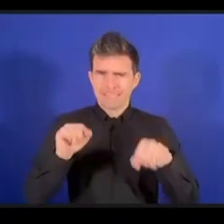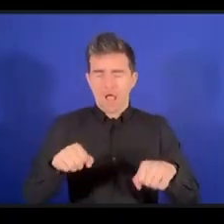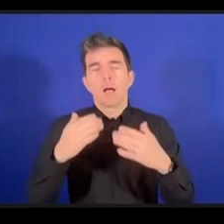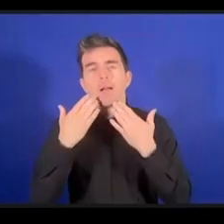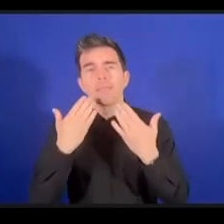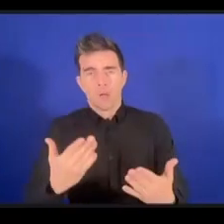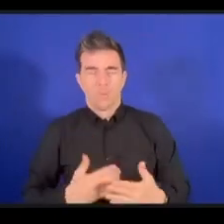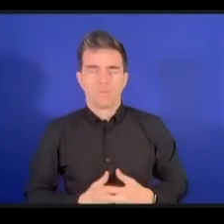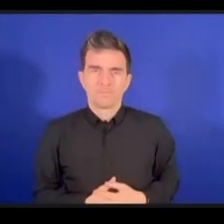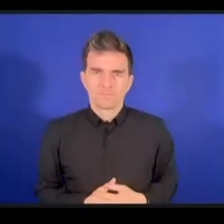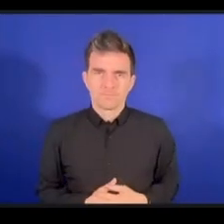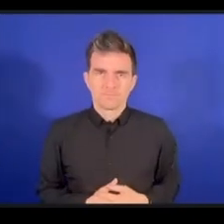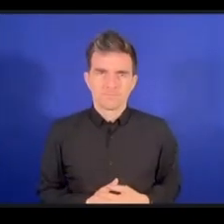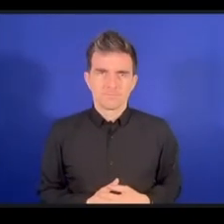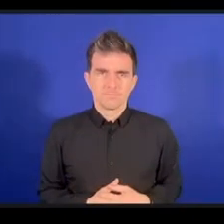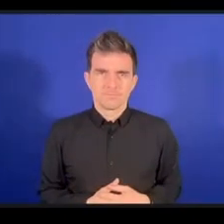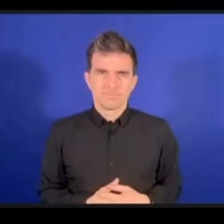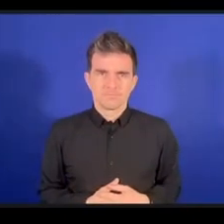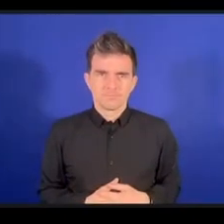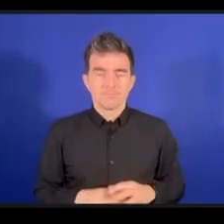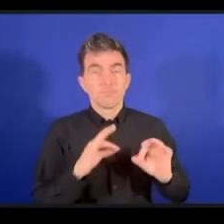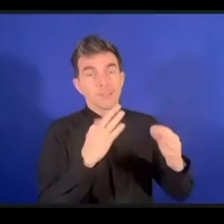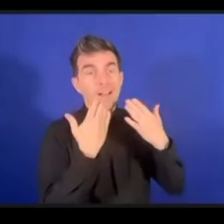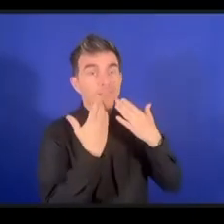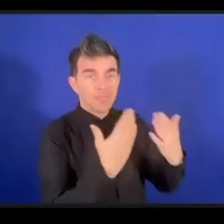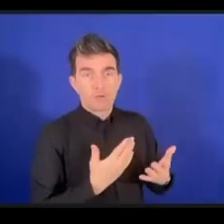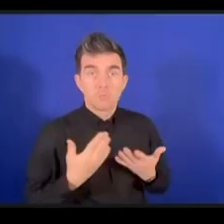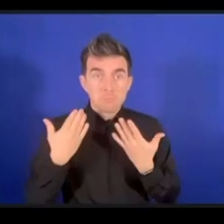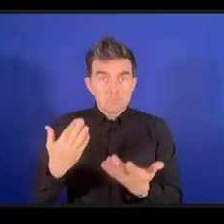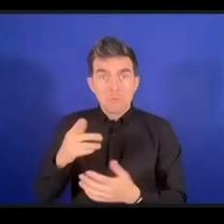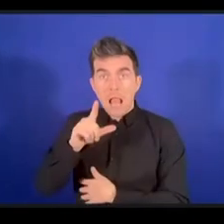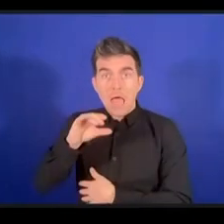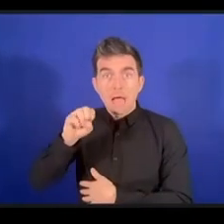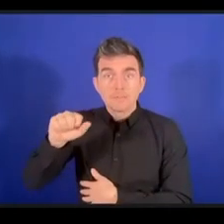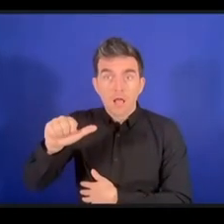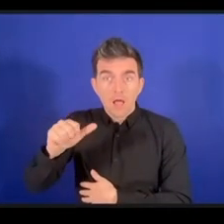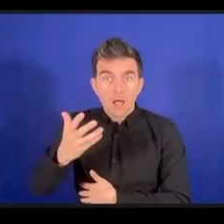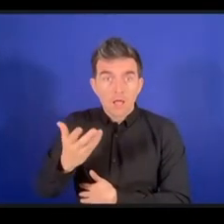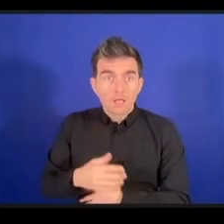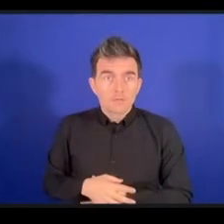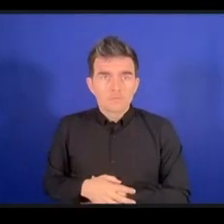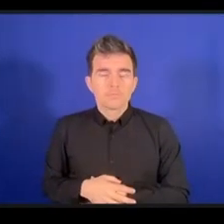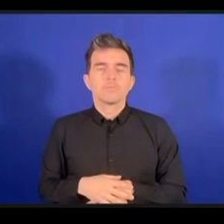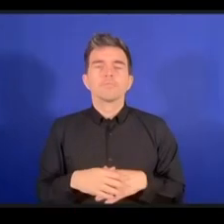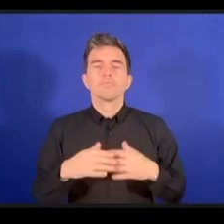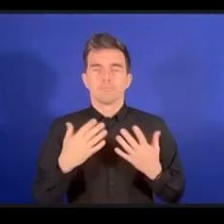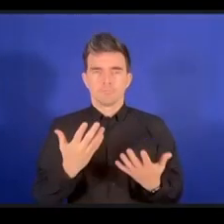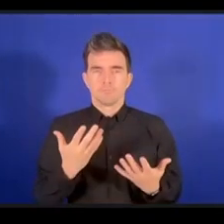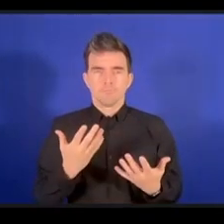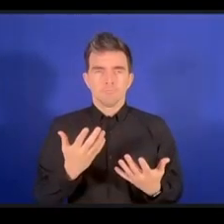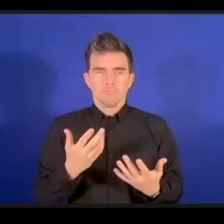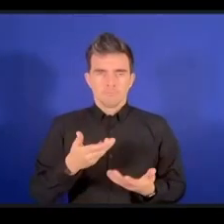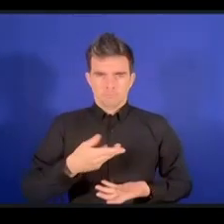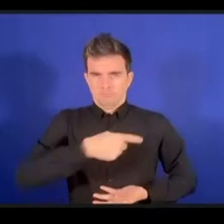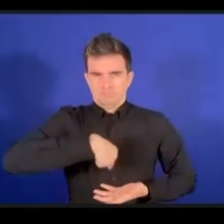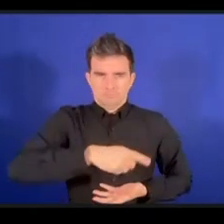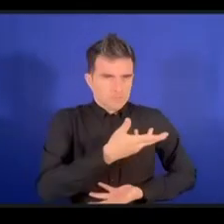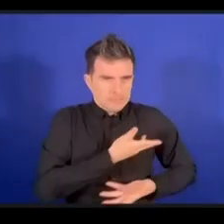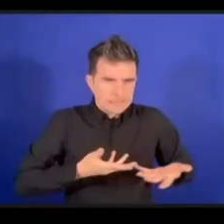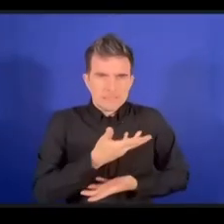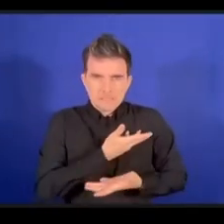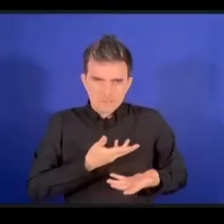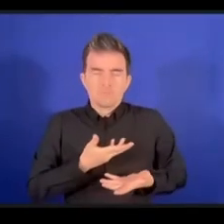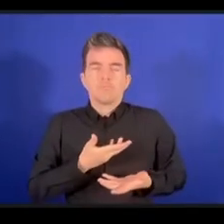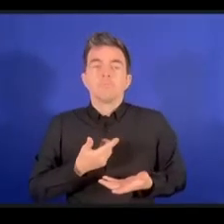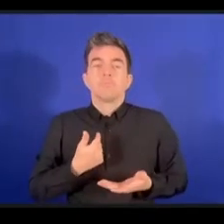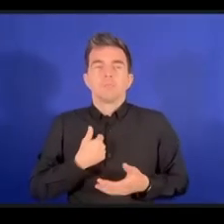好的，确实呢我们是一个动态的联盟，我们跟成员国政府来打造